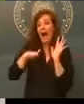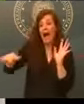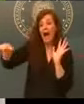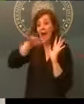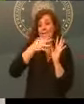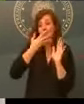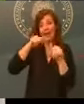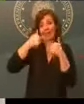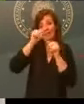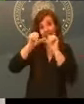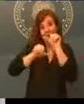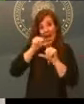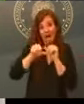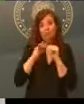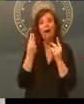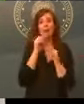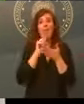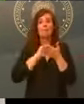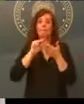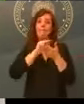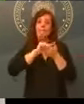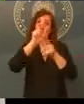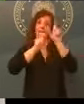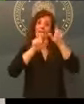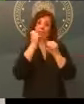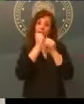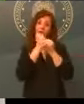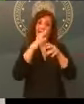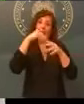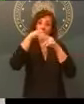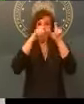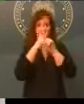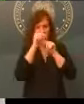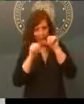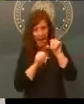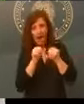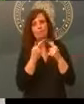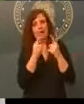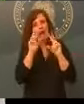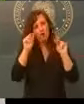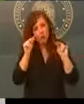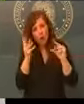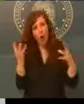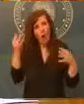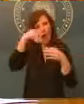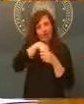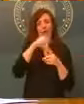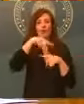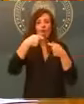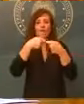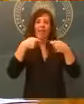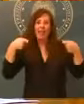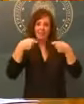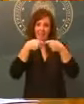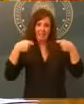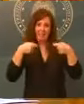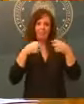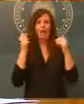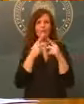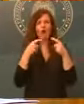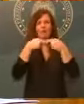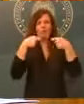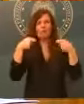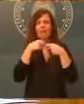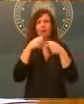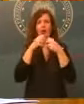personale, mettiamo dei soldi sulla scuola. Flessibilità degli orari non significa doppi turni. Nessuno ha